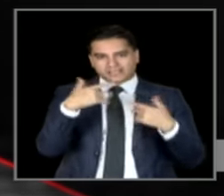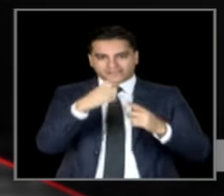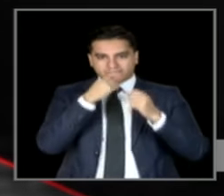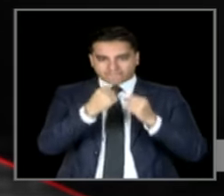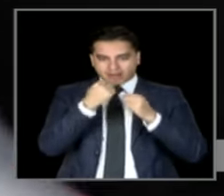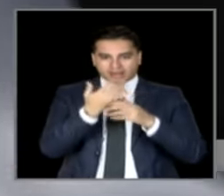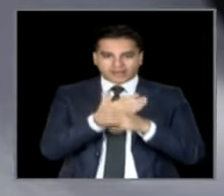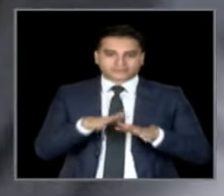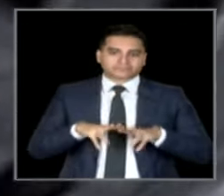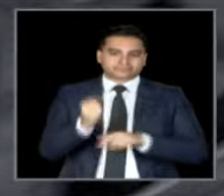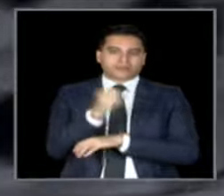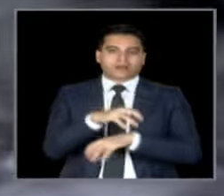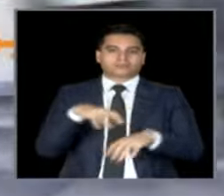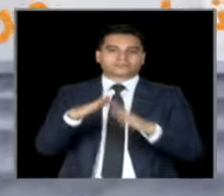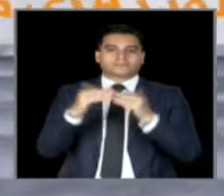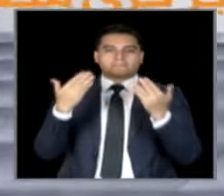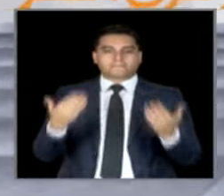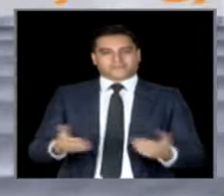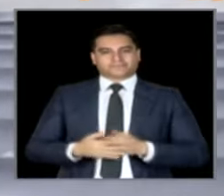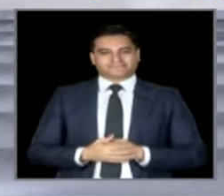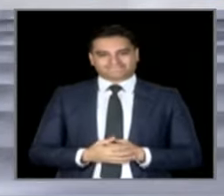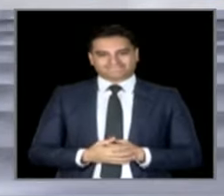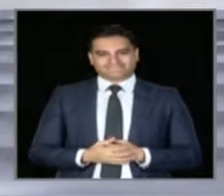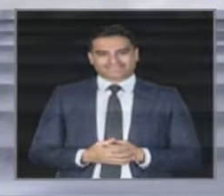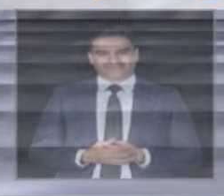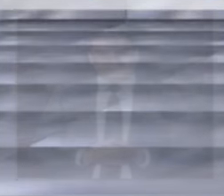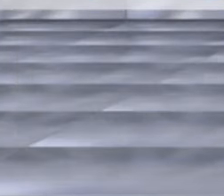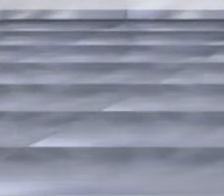600,000 جنيه في خزنة البنك الأهلي لتطوير الكرة المصرية.